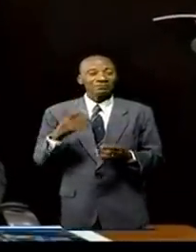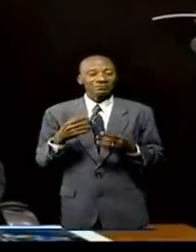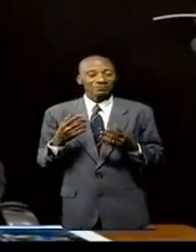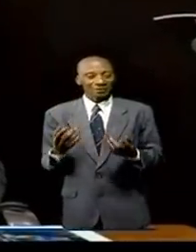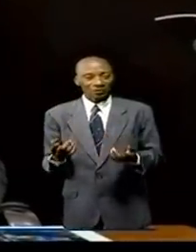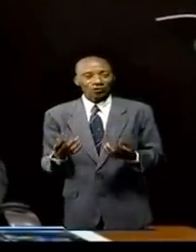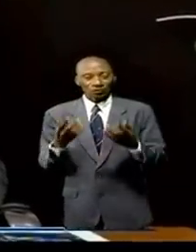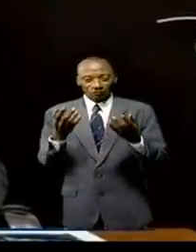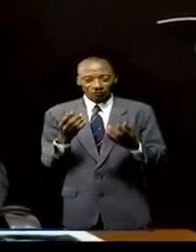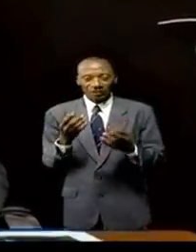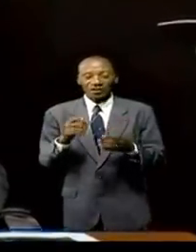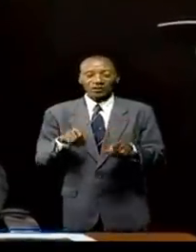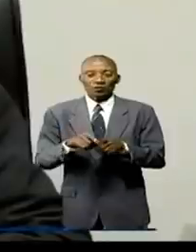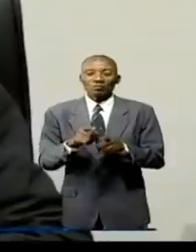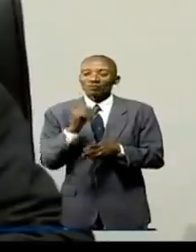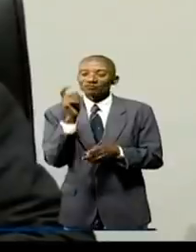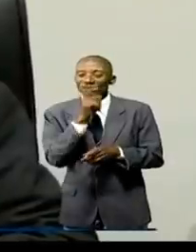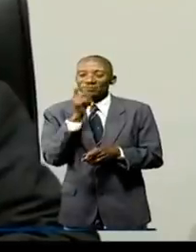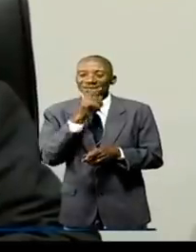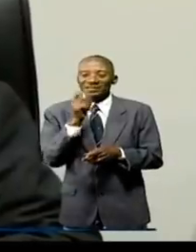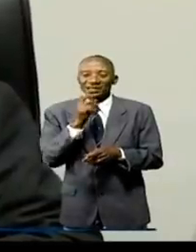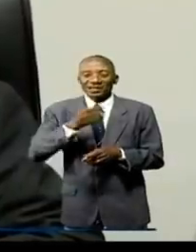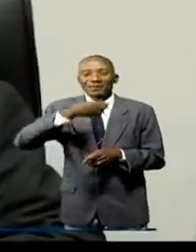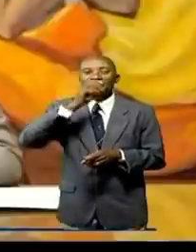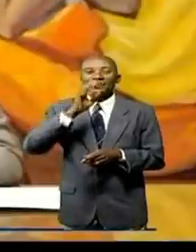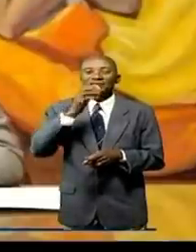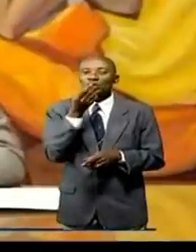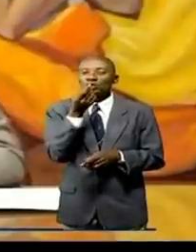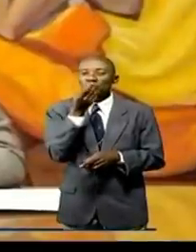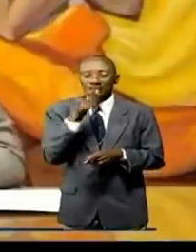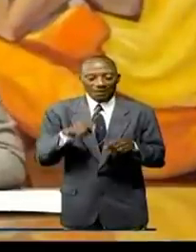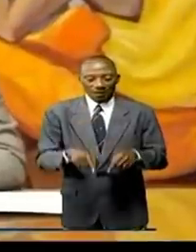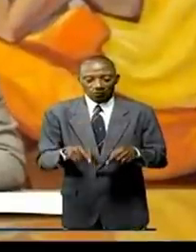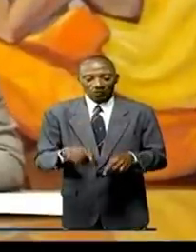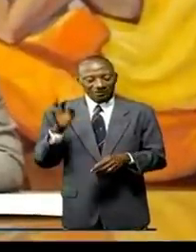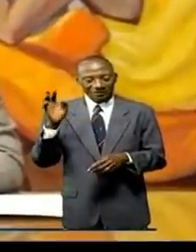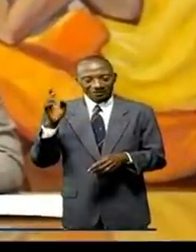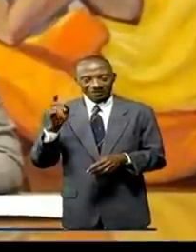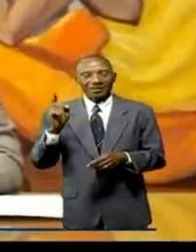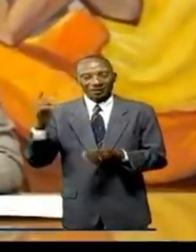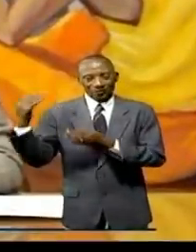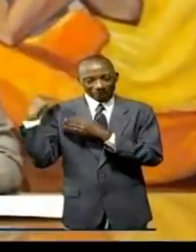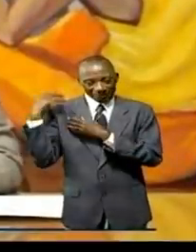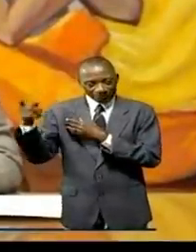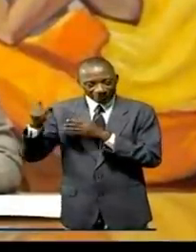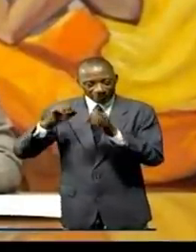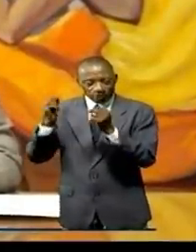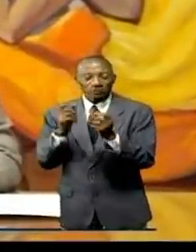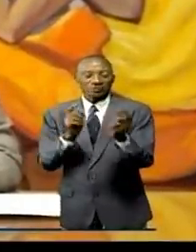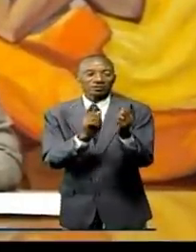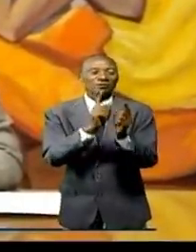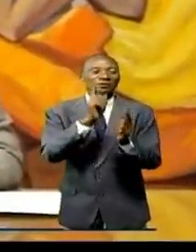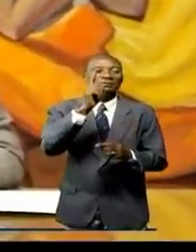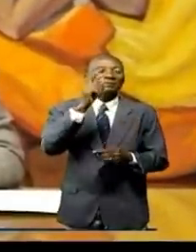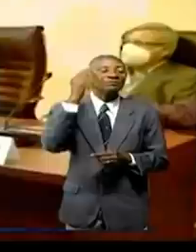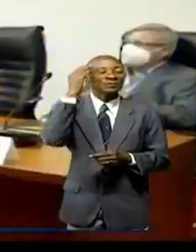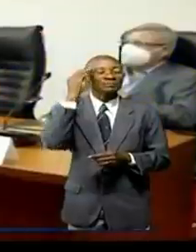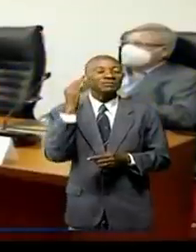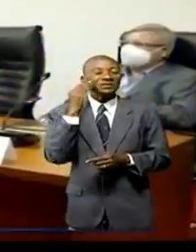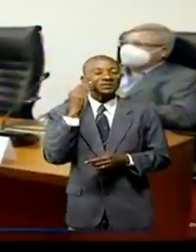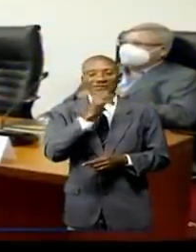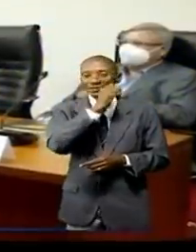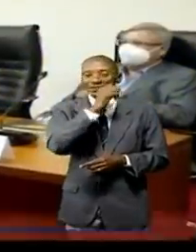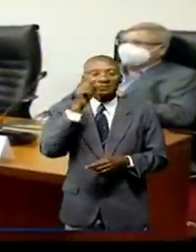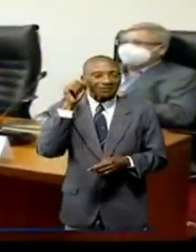mondial du groupe Pepsi, l'a annoncé au Premier ministre et chef du gouvernement Jean-Michel Samalukonde Kyenge, qu'il a reçu en audience le